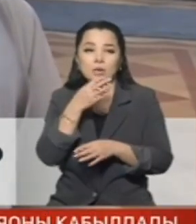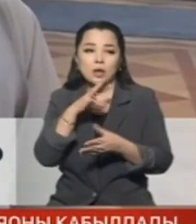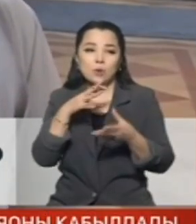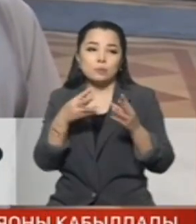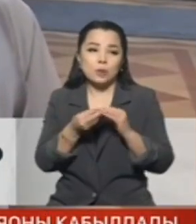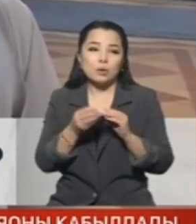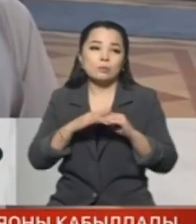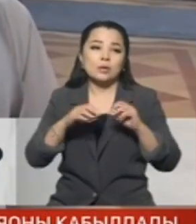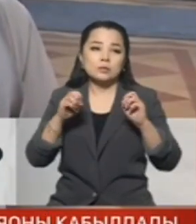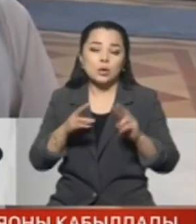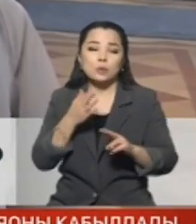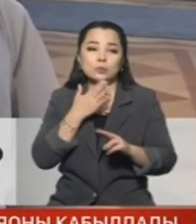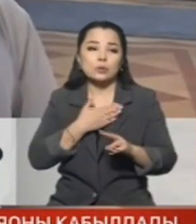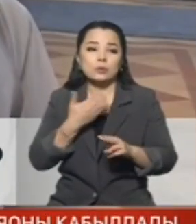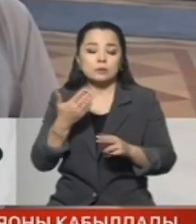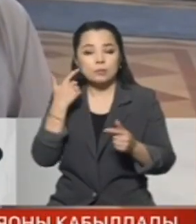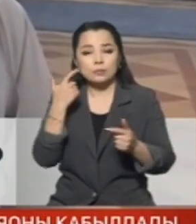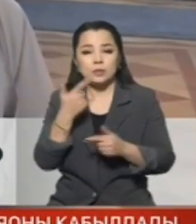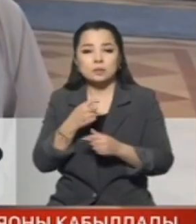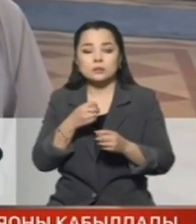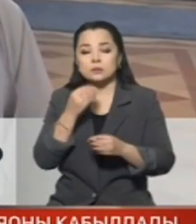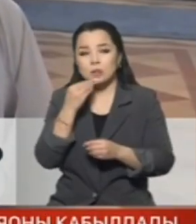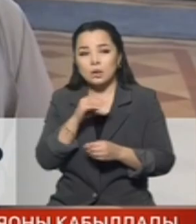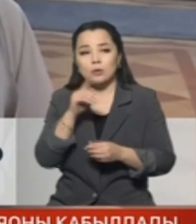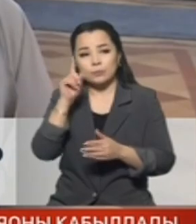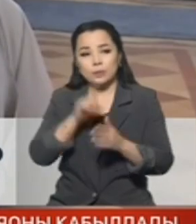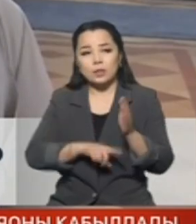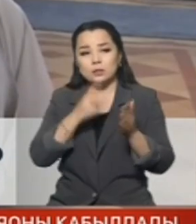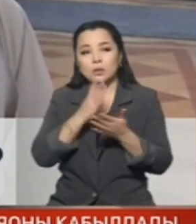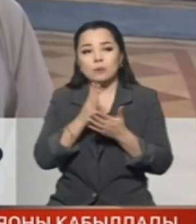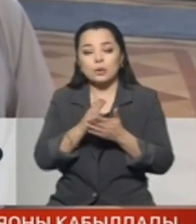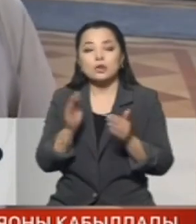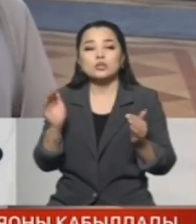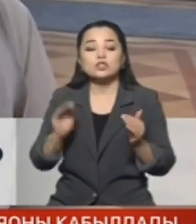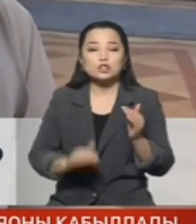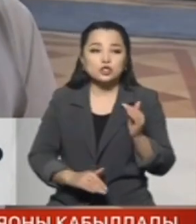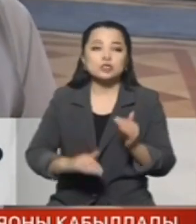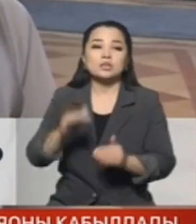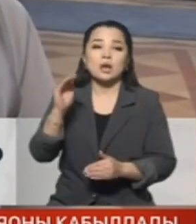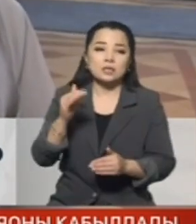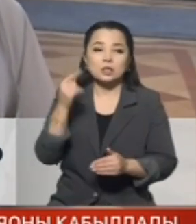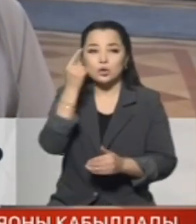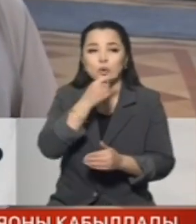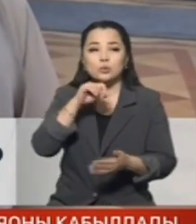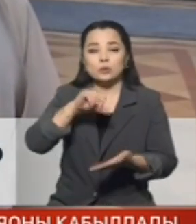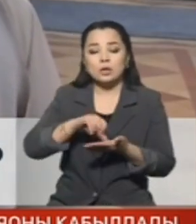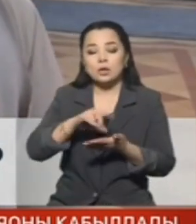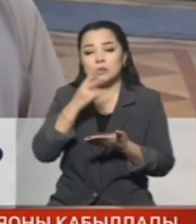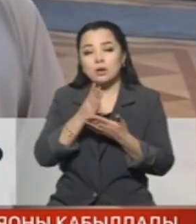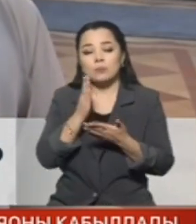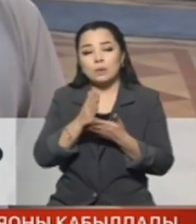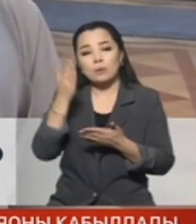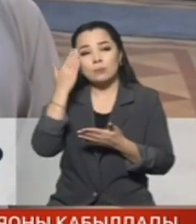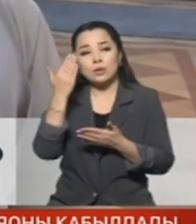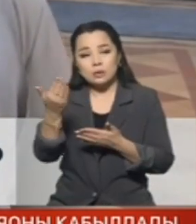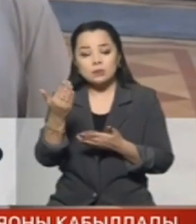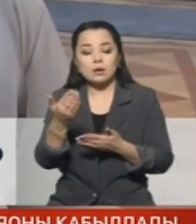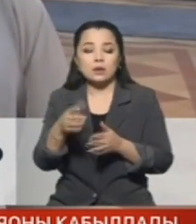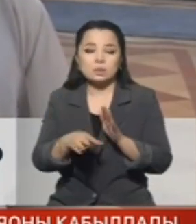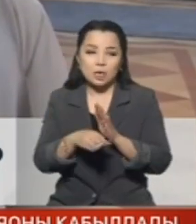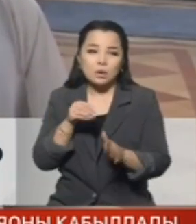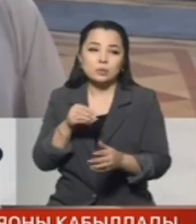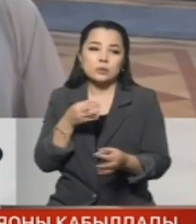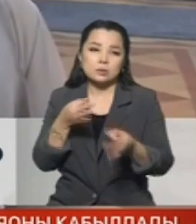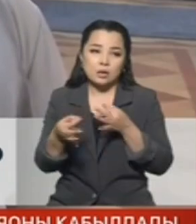бейімдеу. Өз мамандығын сүйсе, мықты кадр болары сөзсіз. Сондықтан кішкентайынан әр балаға тұлға ретінде қарап, оның пікірімен,